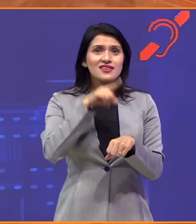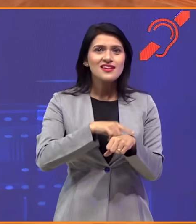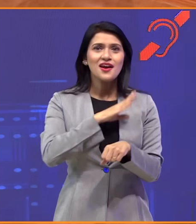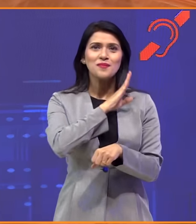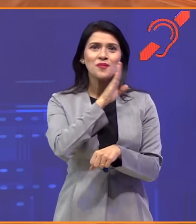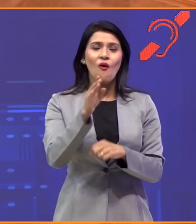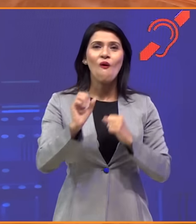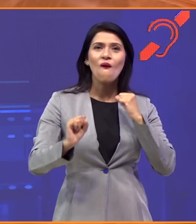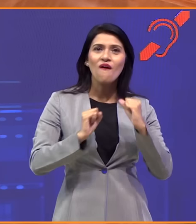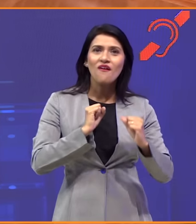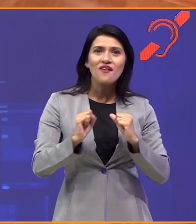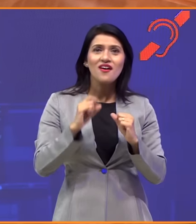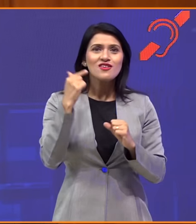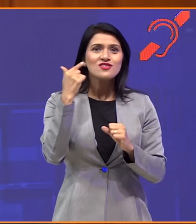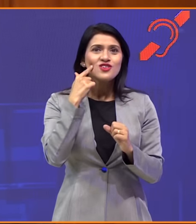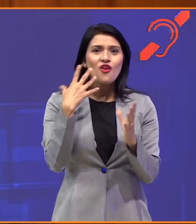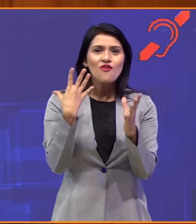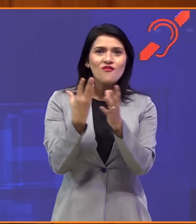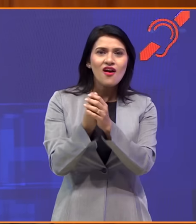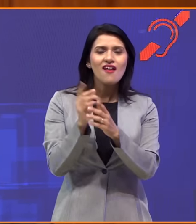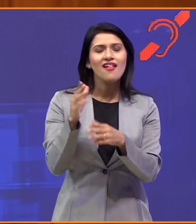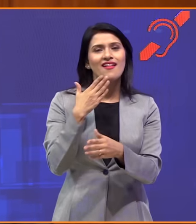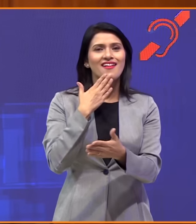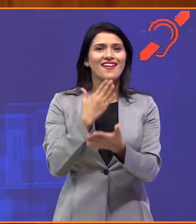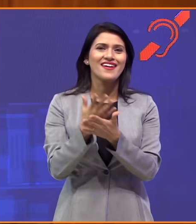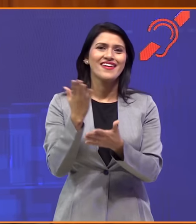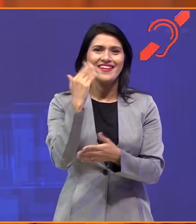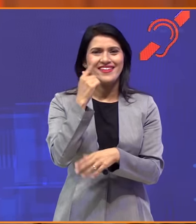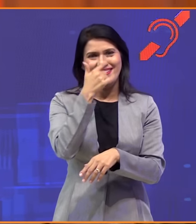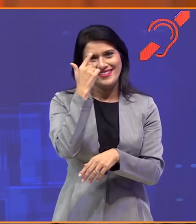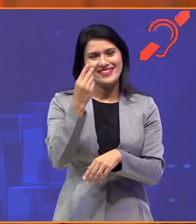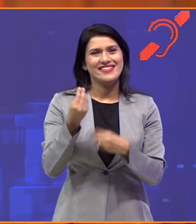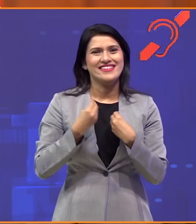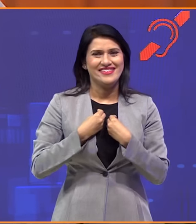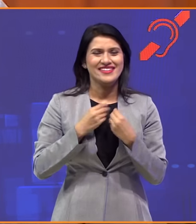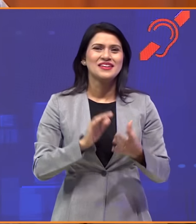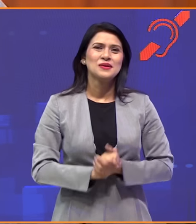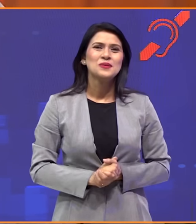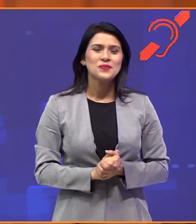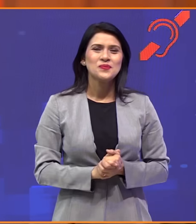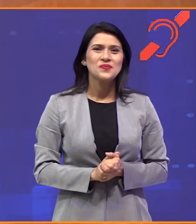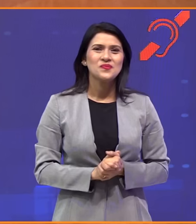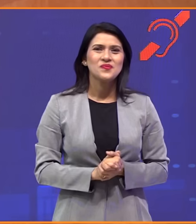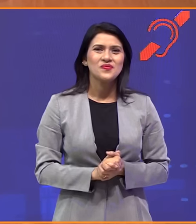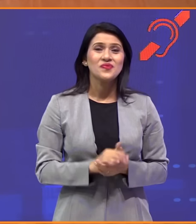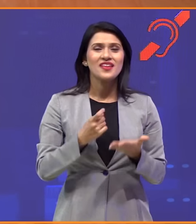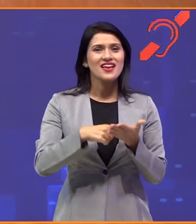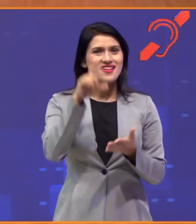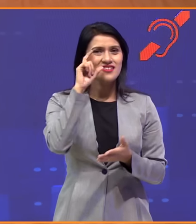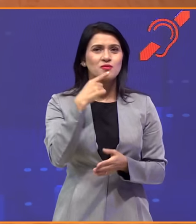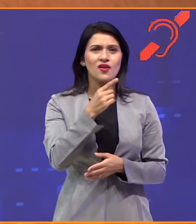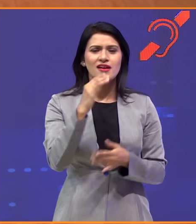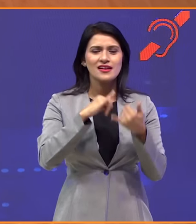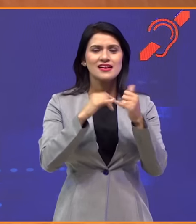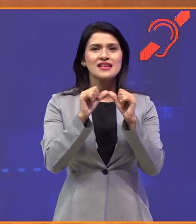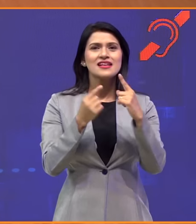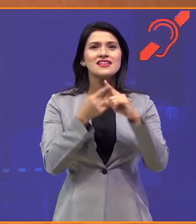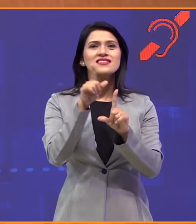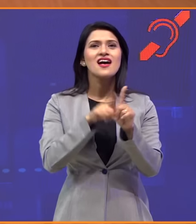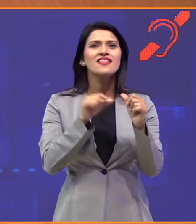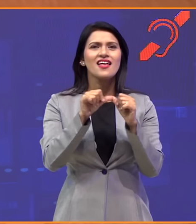मौका शाहरुख और उसके दोस्तों के कारण मिला था आपका एक डायलॉग है ना सत्या में मुंबई का किंग